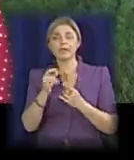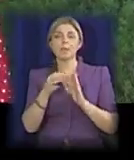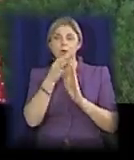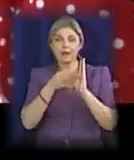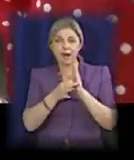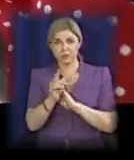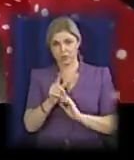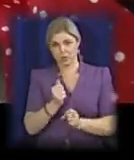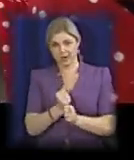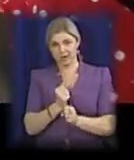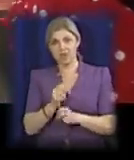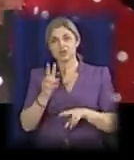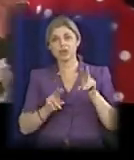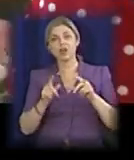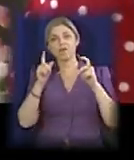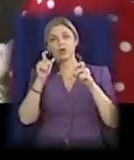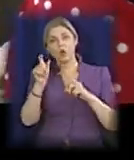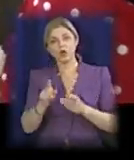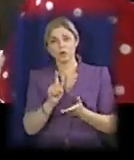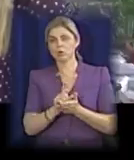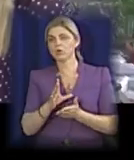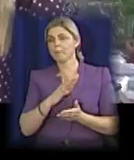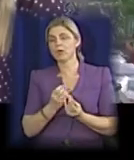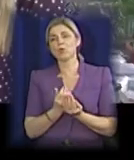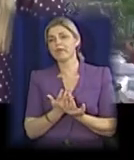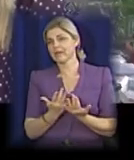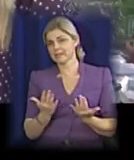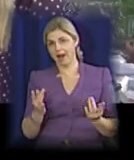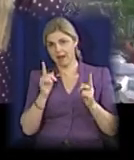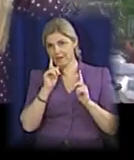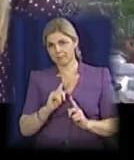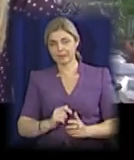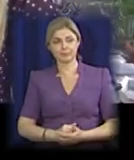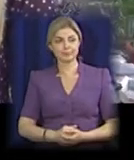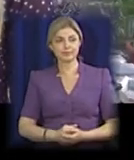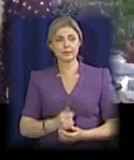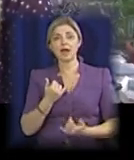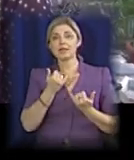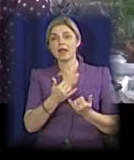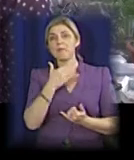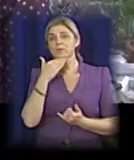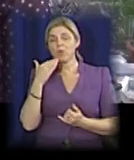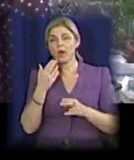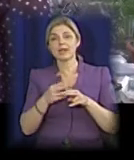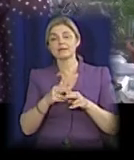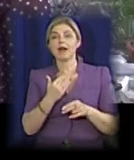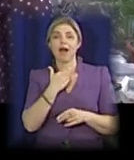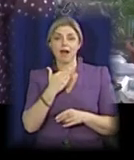робити. Вважає, що фотограф має бути універсальним. Звісно, для багатьох це здається красива картинка,